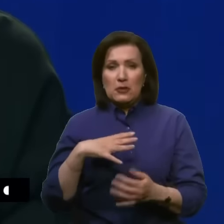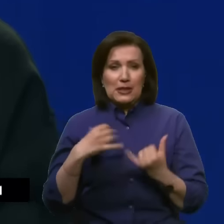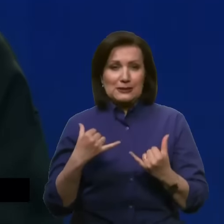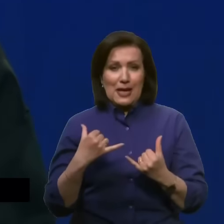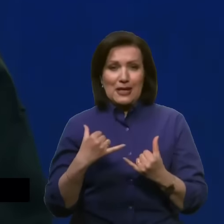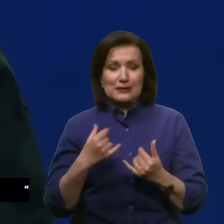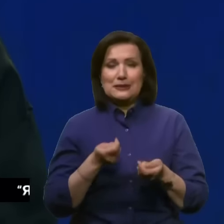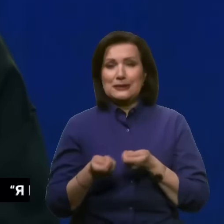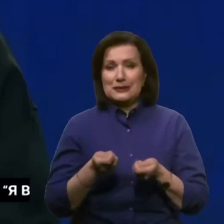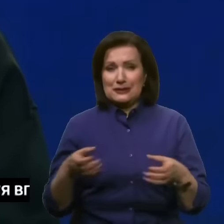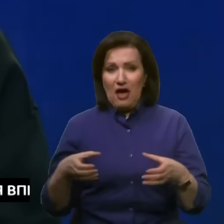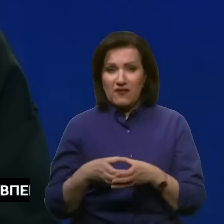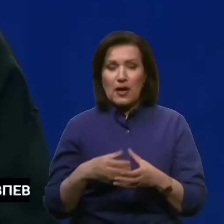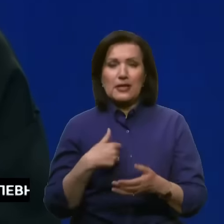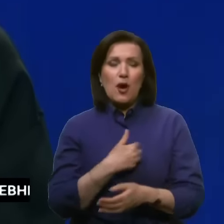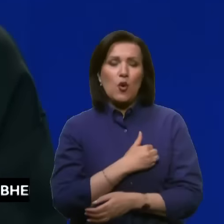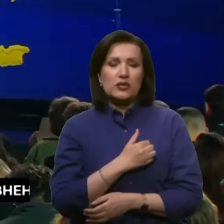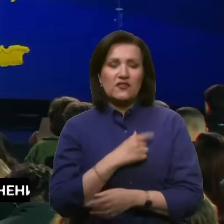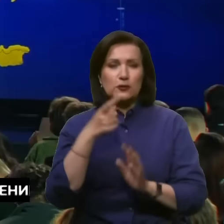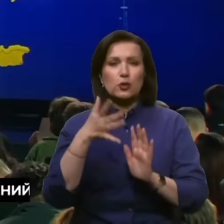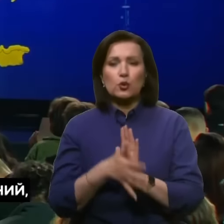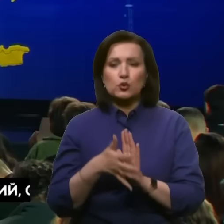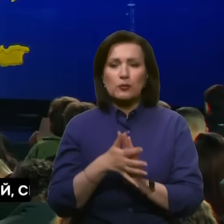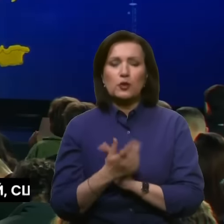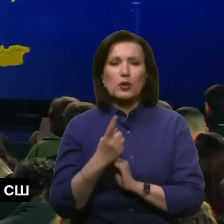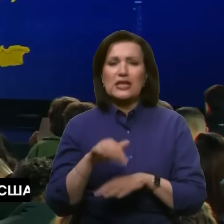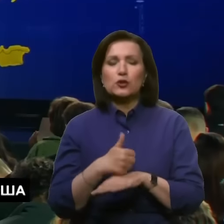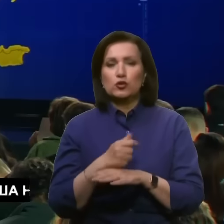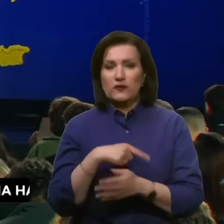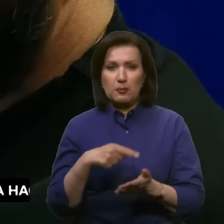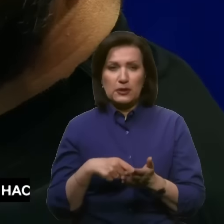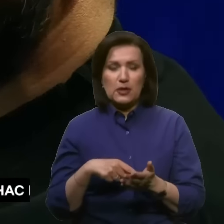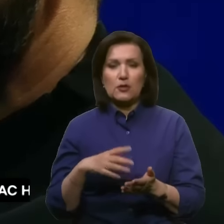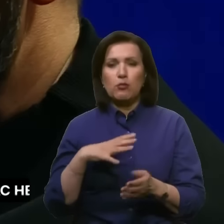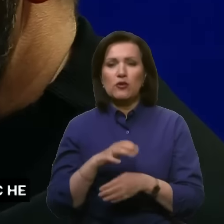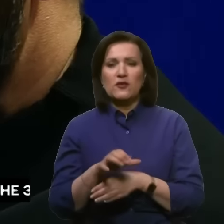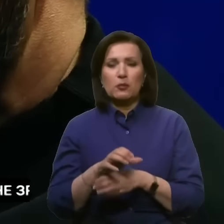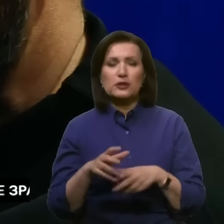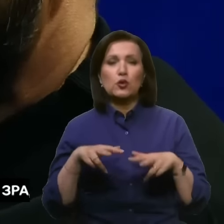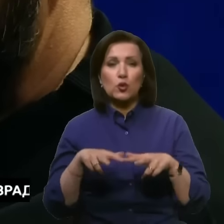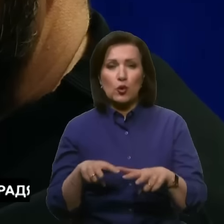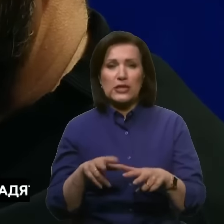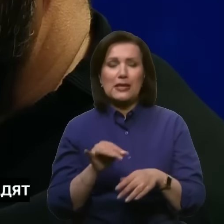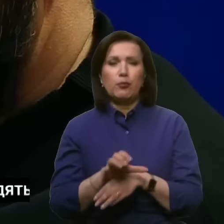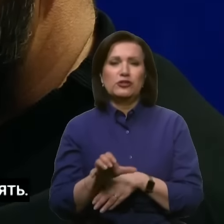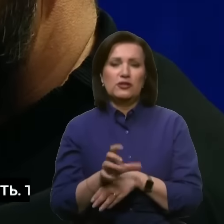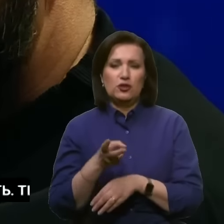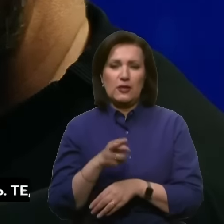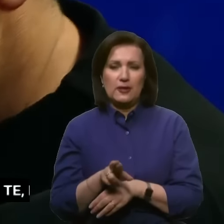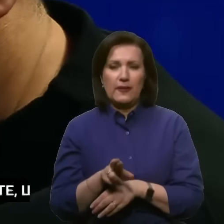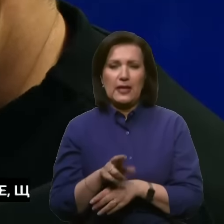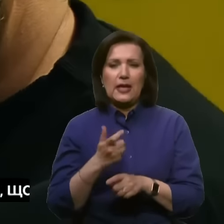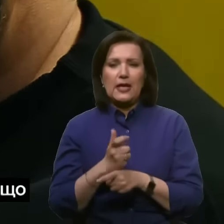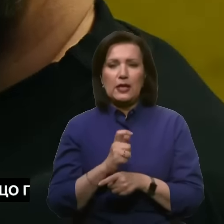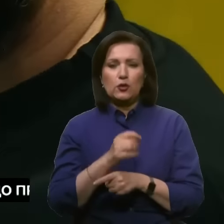зараз ставка, і я хотів зрозуміти, одне із ключових питань було виробництво дронів і постачання.